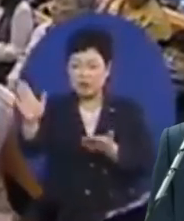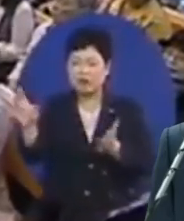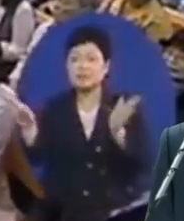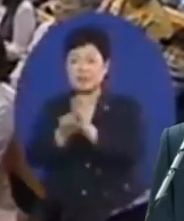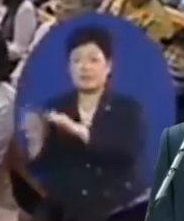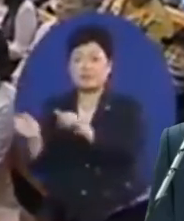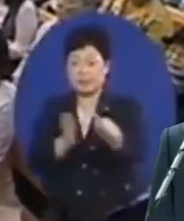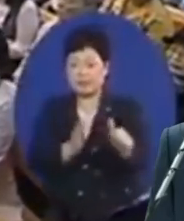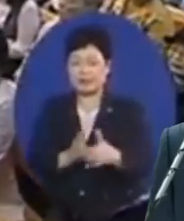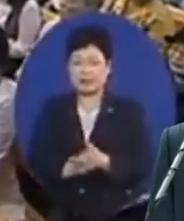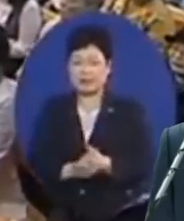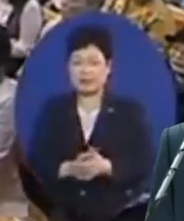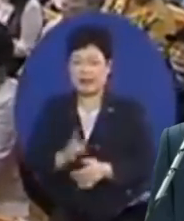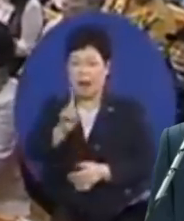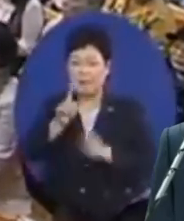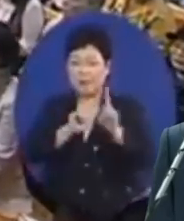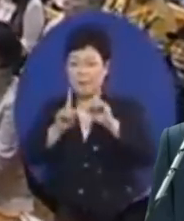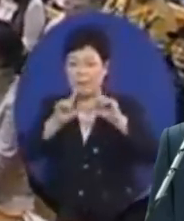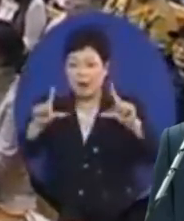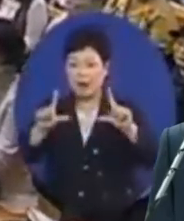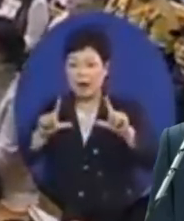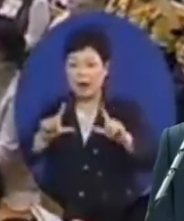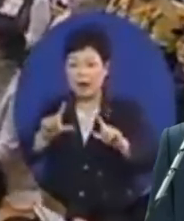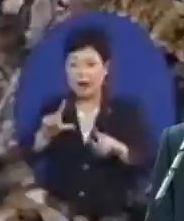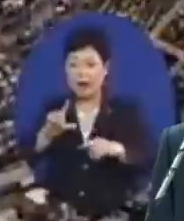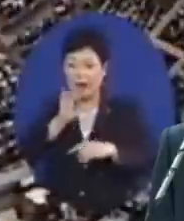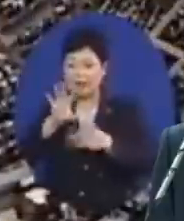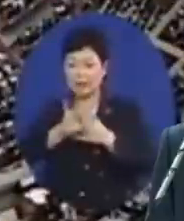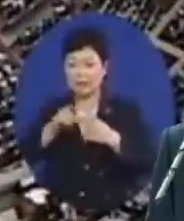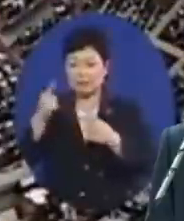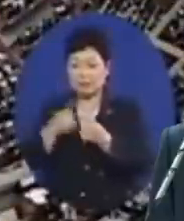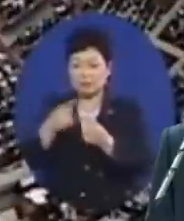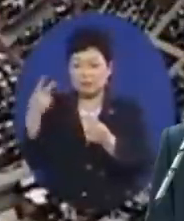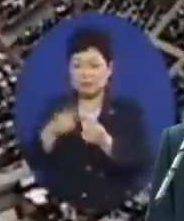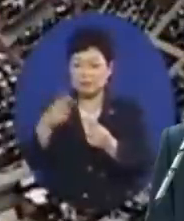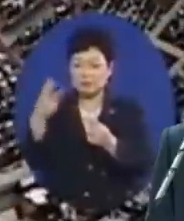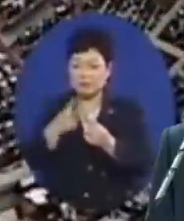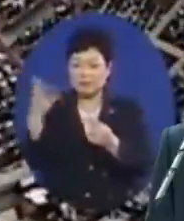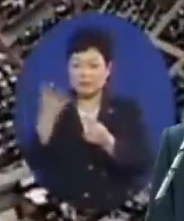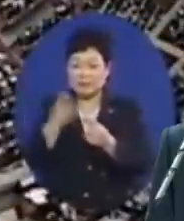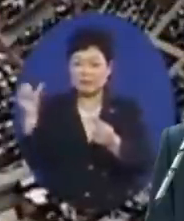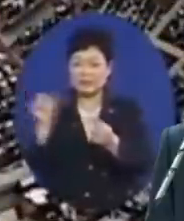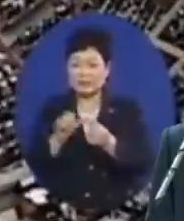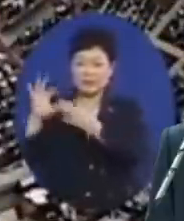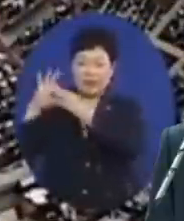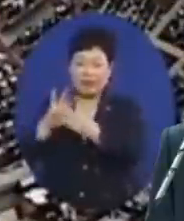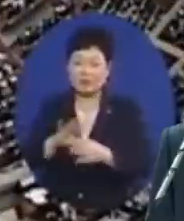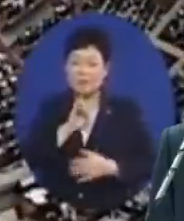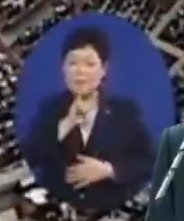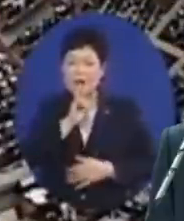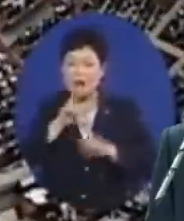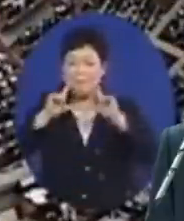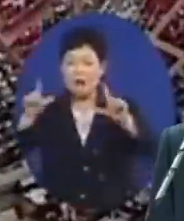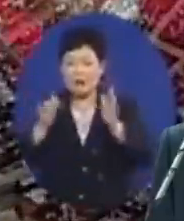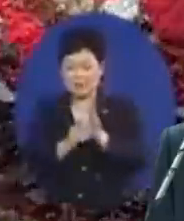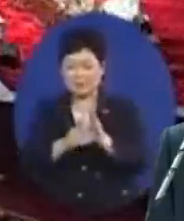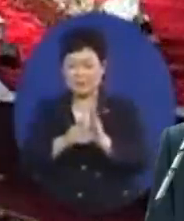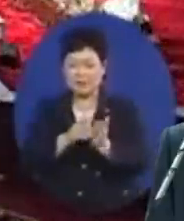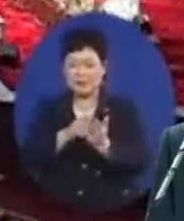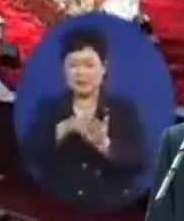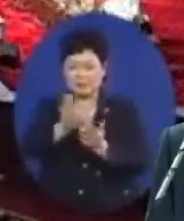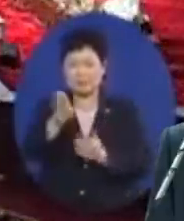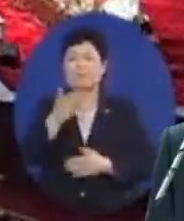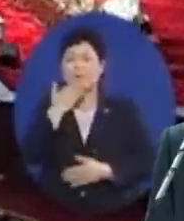믿으십시오. 한 번 말해서 안 하면 두 번, 세 번, 네 번, 다섯 번 계속하십시오. 안 쫓겨나갈 택이